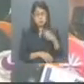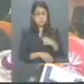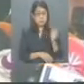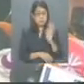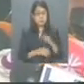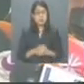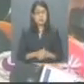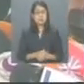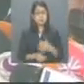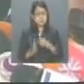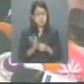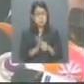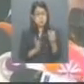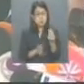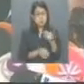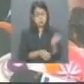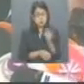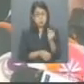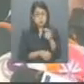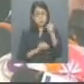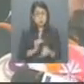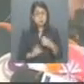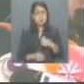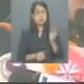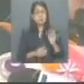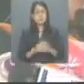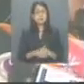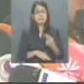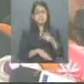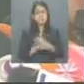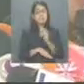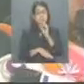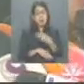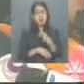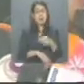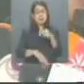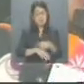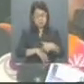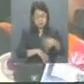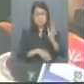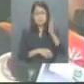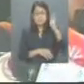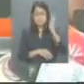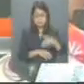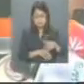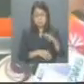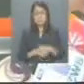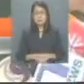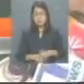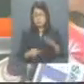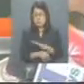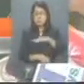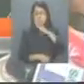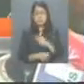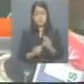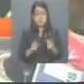ขรัฐธรรมนูญแต่อย่างใดครับ เขามีเวลาพิจารณาอย่างเต็มที่เพียงแต่ให้ยึดกรอบข้อบังคับเท่านั้นเ